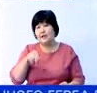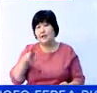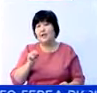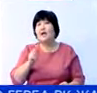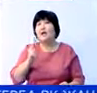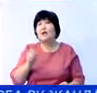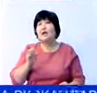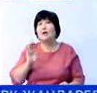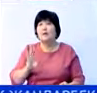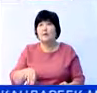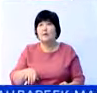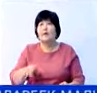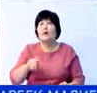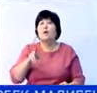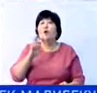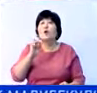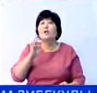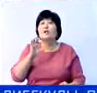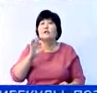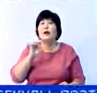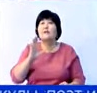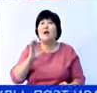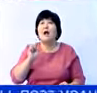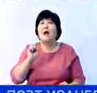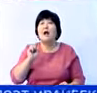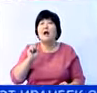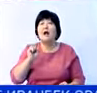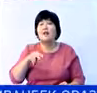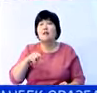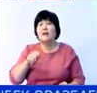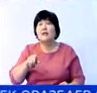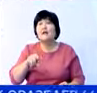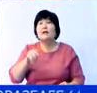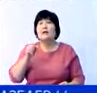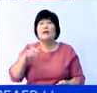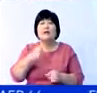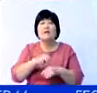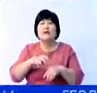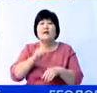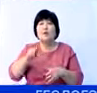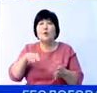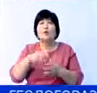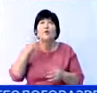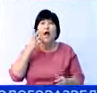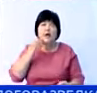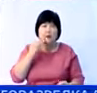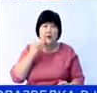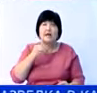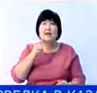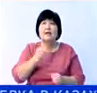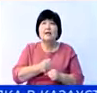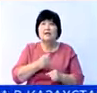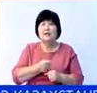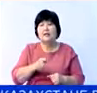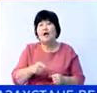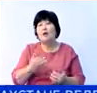доктор Колдоспаев Алмат, сейчас главный врач кардиоцентра города Алматы, сделал уже